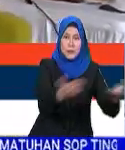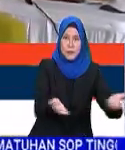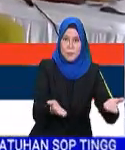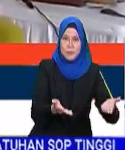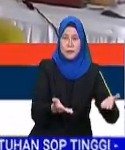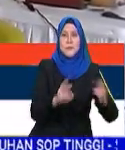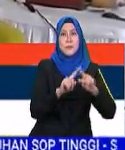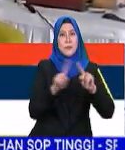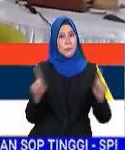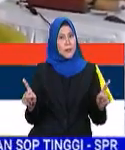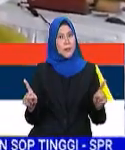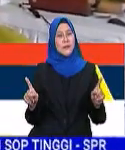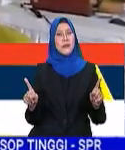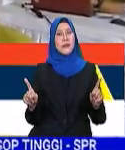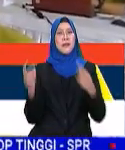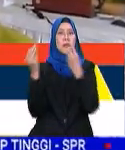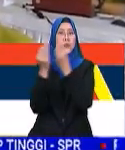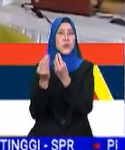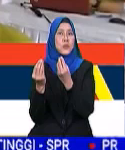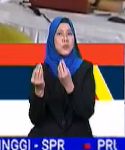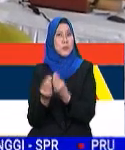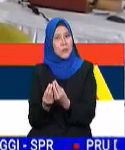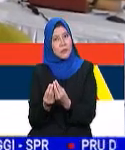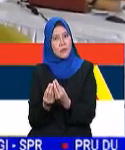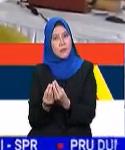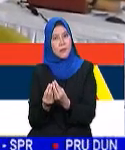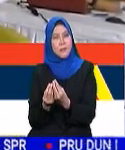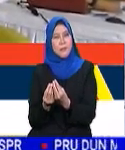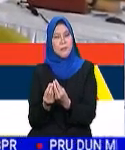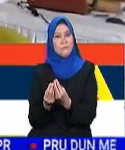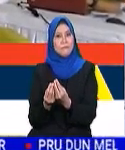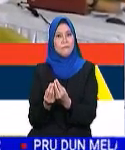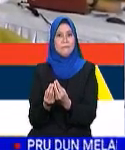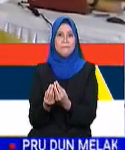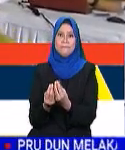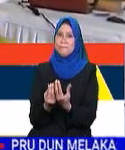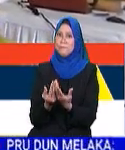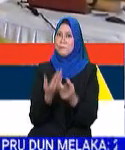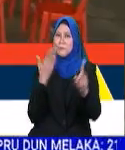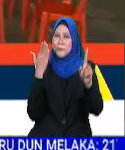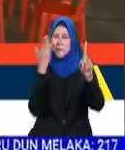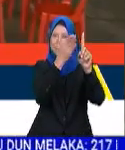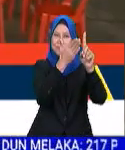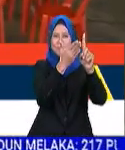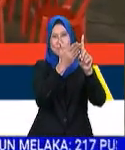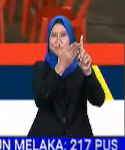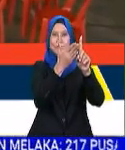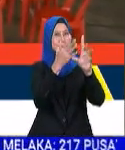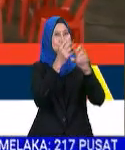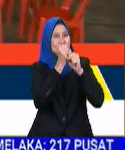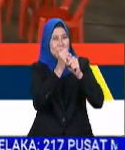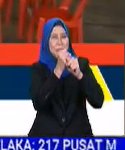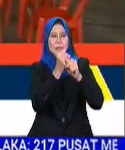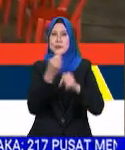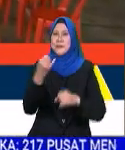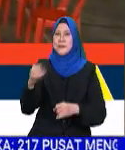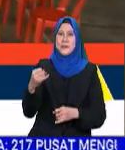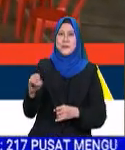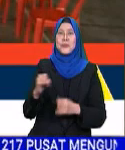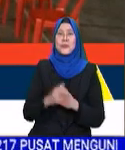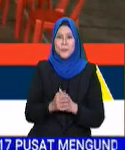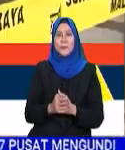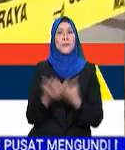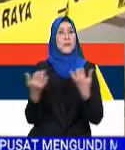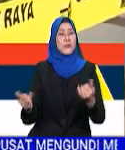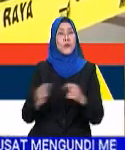namun jumlah itu dikatakan tidak tercapai. Dan bagi mengelak penularan COVID-19